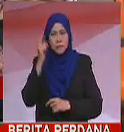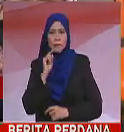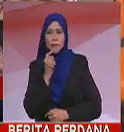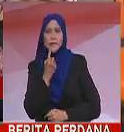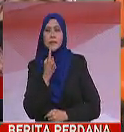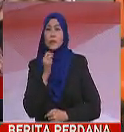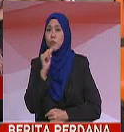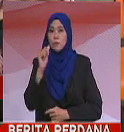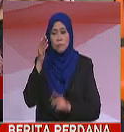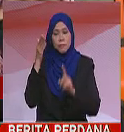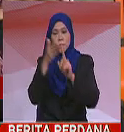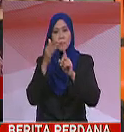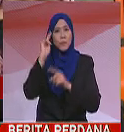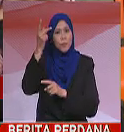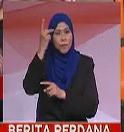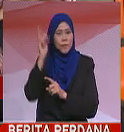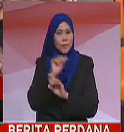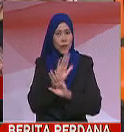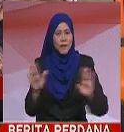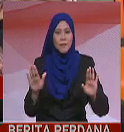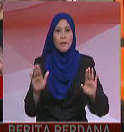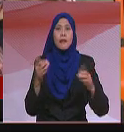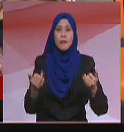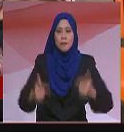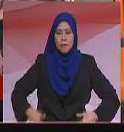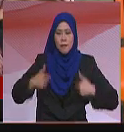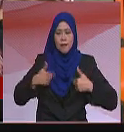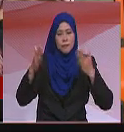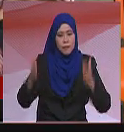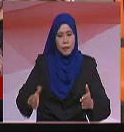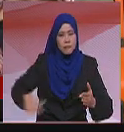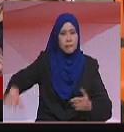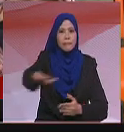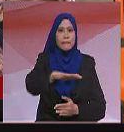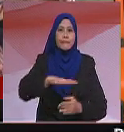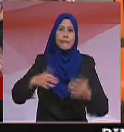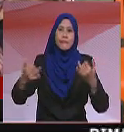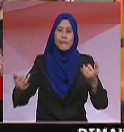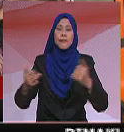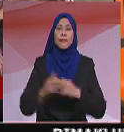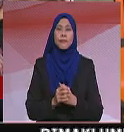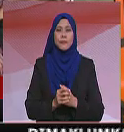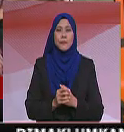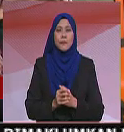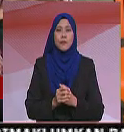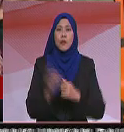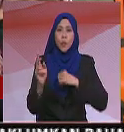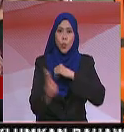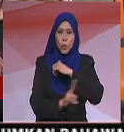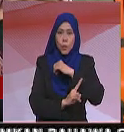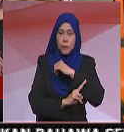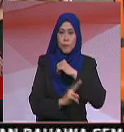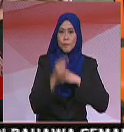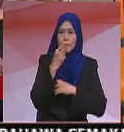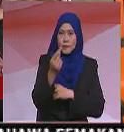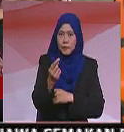about politics. This is about the life of the people. Nah, dalam hukum syarak, tanggungjawab